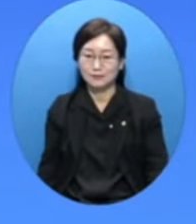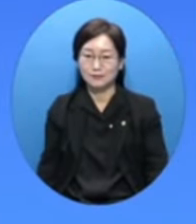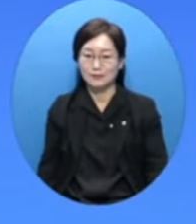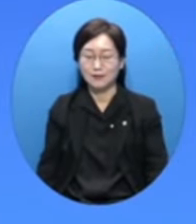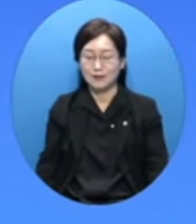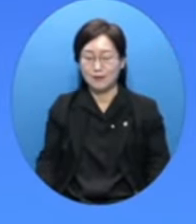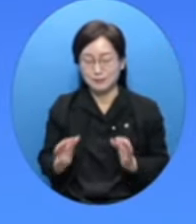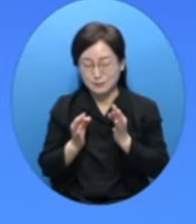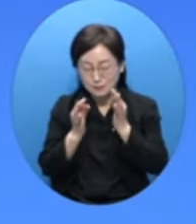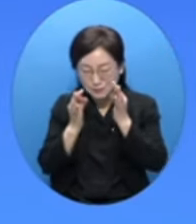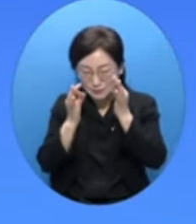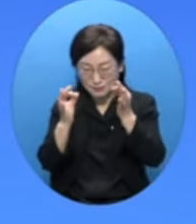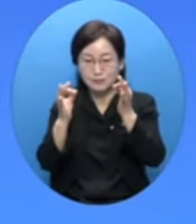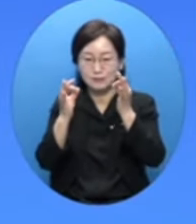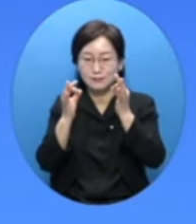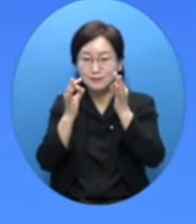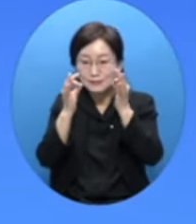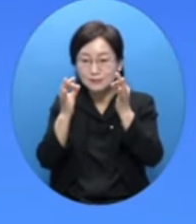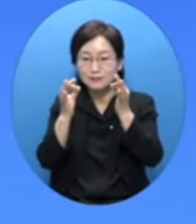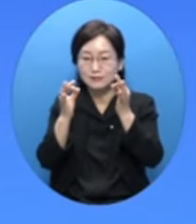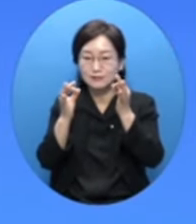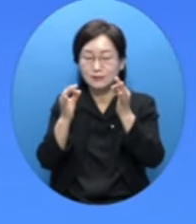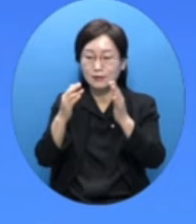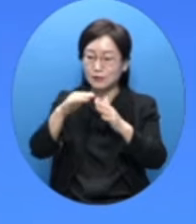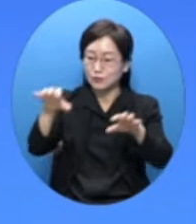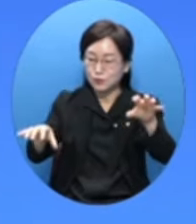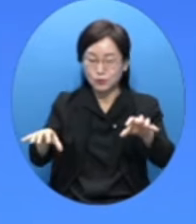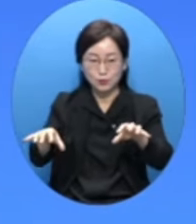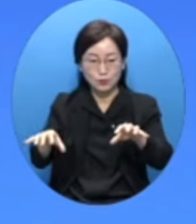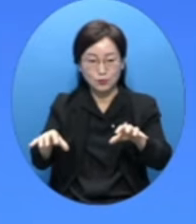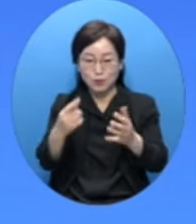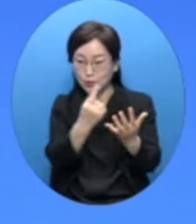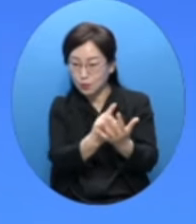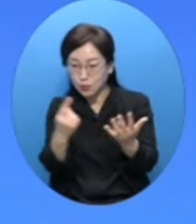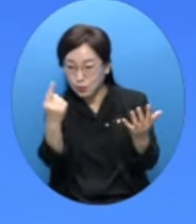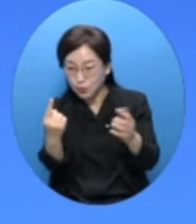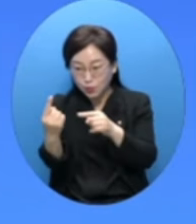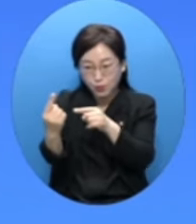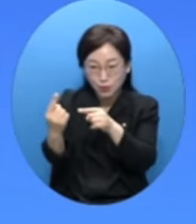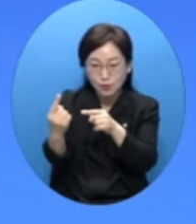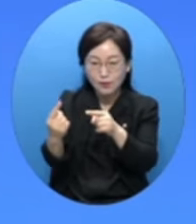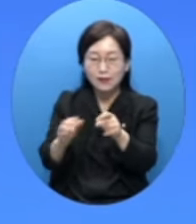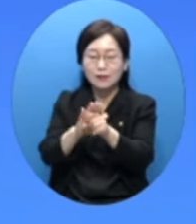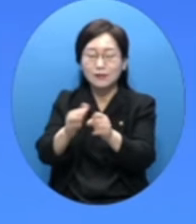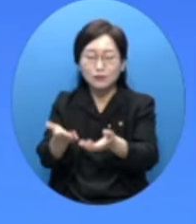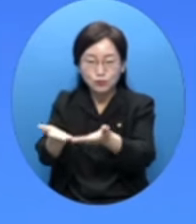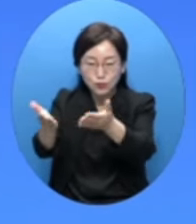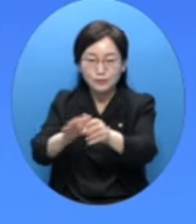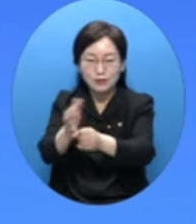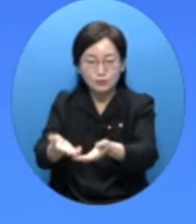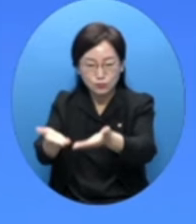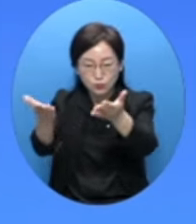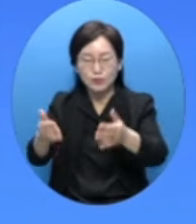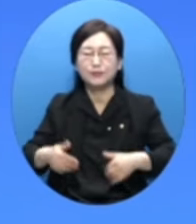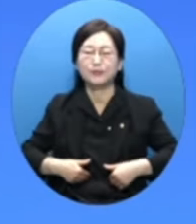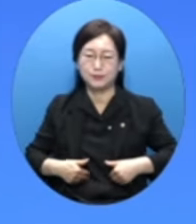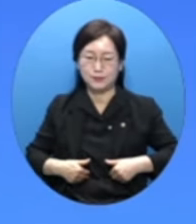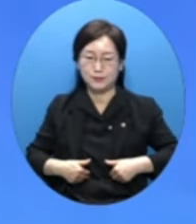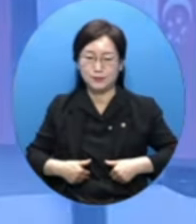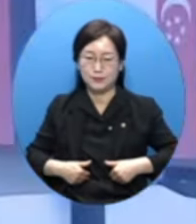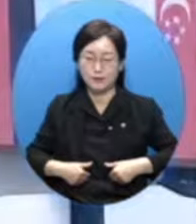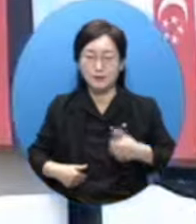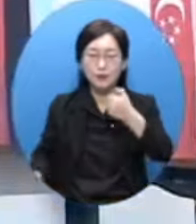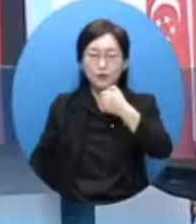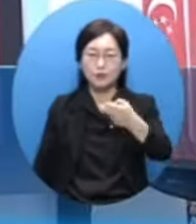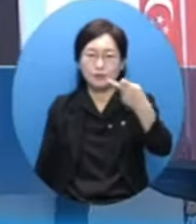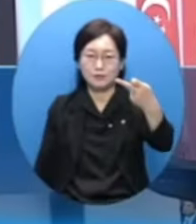있는 힘을 다하여 우리 주위에 소외된 이웃에게 선을 베풀고 사랑을 나눠야 하는 것입니다. 로마서